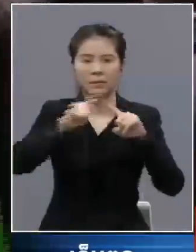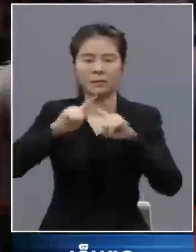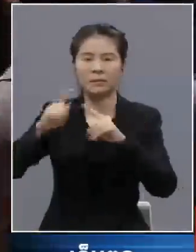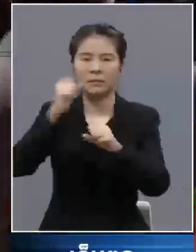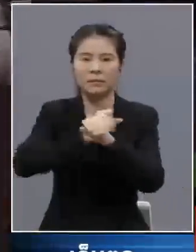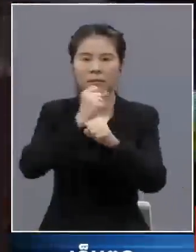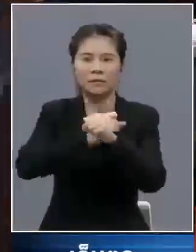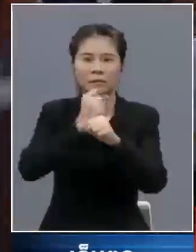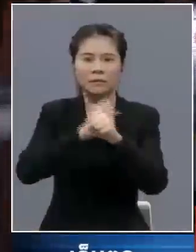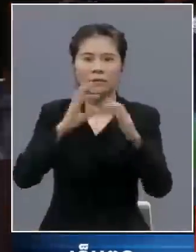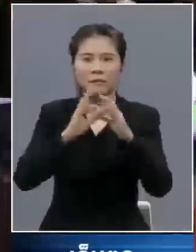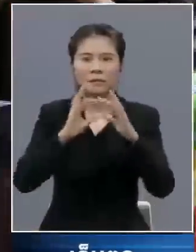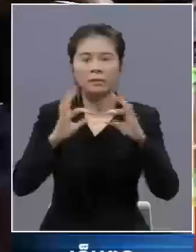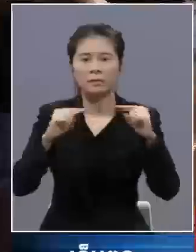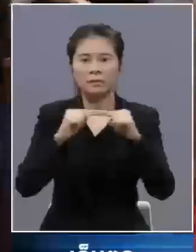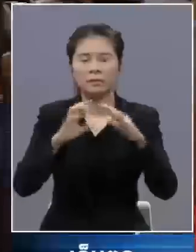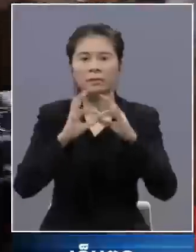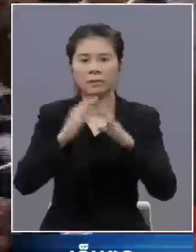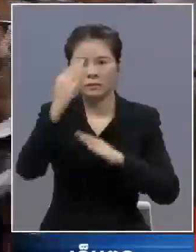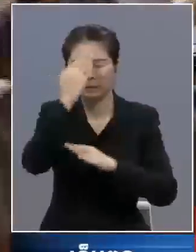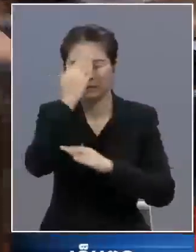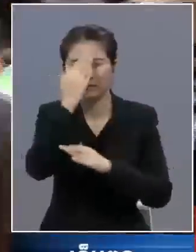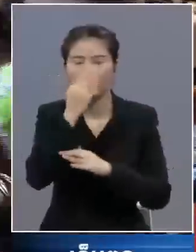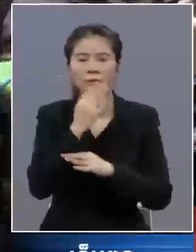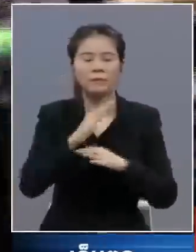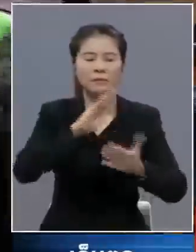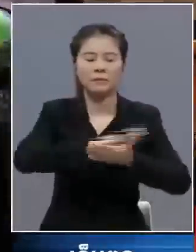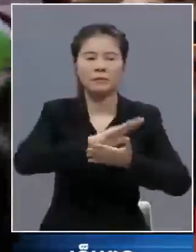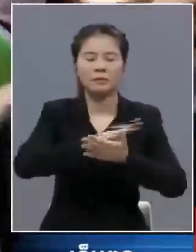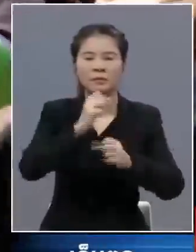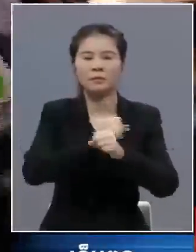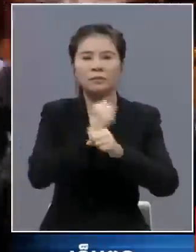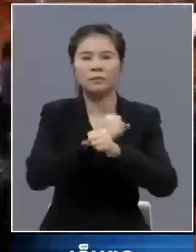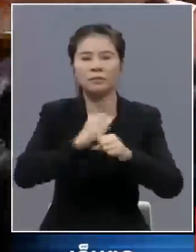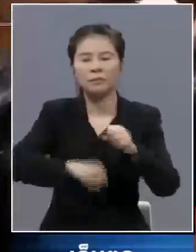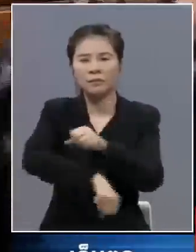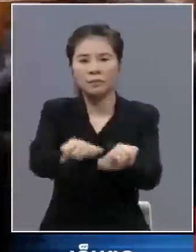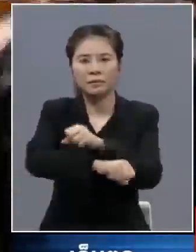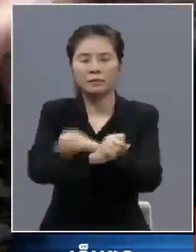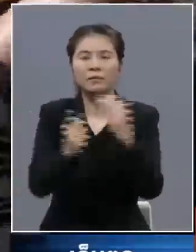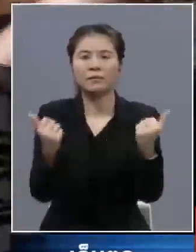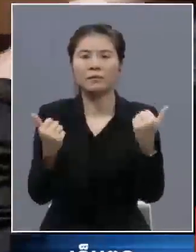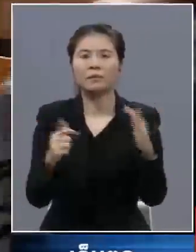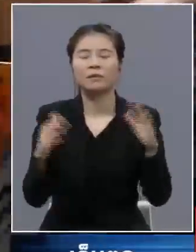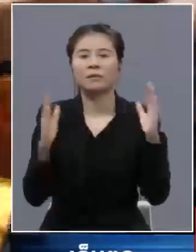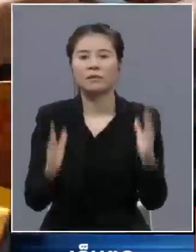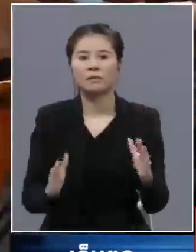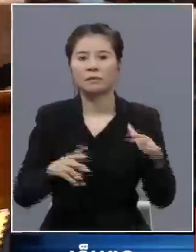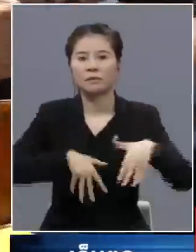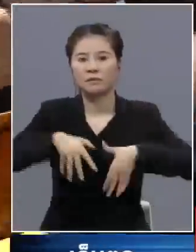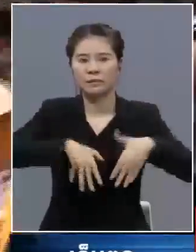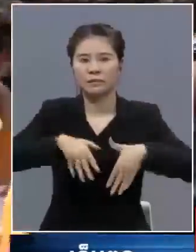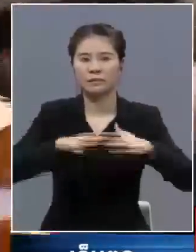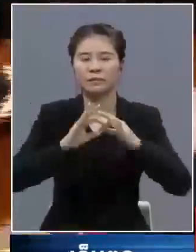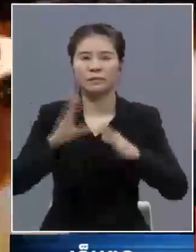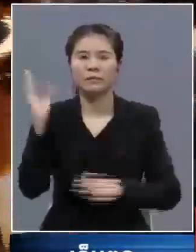ซ้อมฟุตบอลกันที่อยู่บริเวณด้านหน้าโรงเรียนเนินปอนะครับท่ามกลางของเสียงประชาชนที่เมื่อสักครู่ที่ผ่านมาก็จะได้